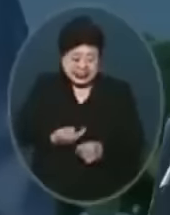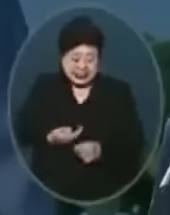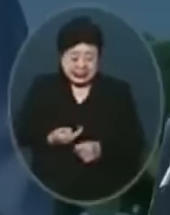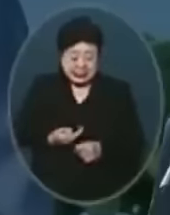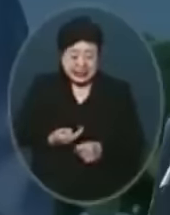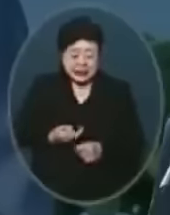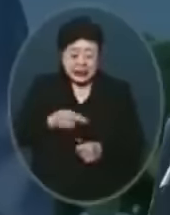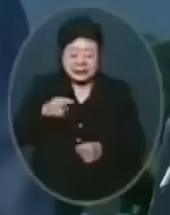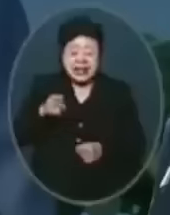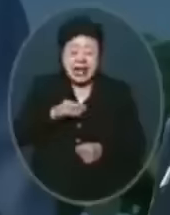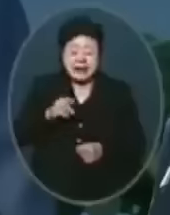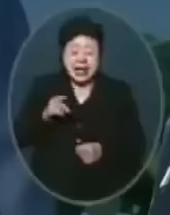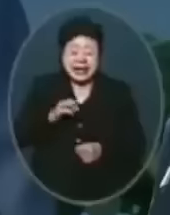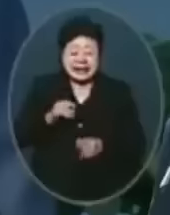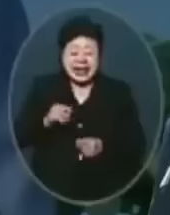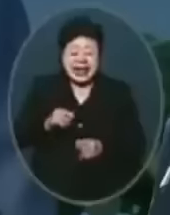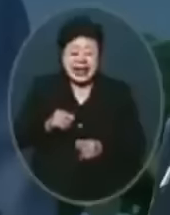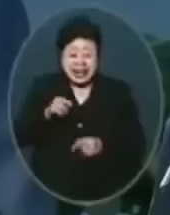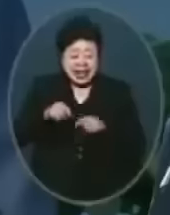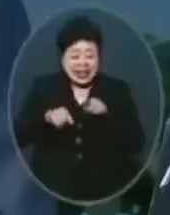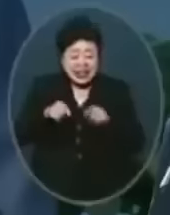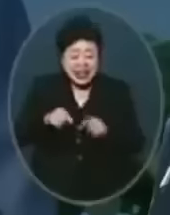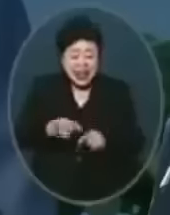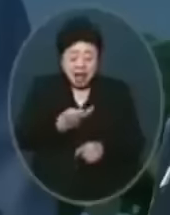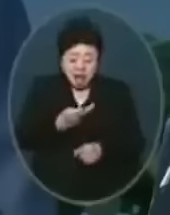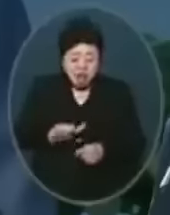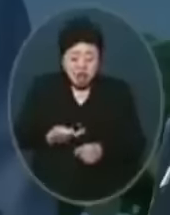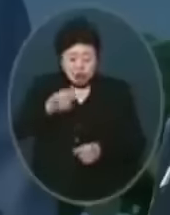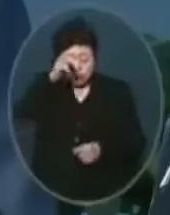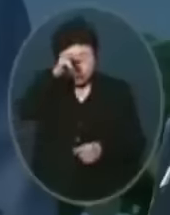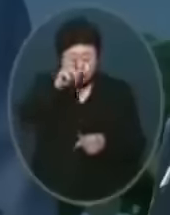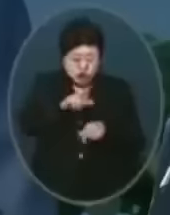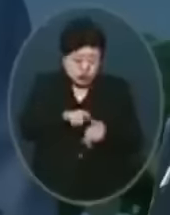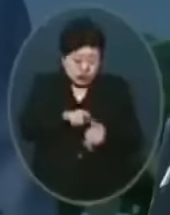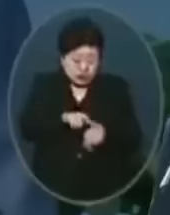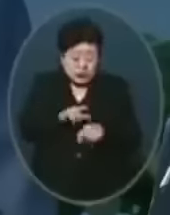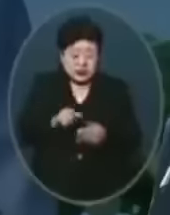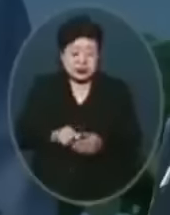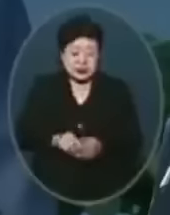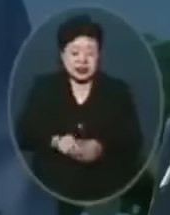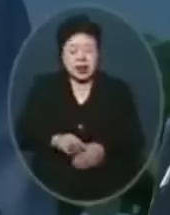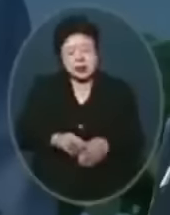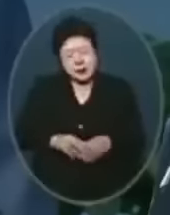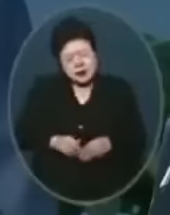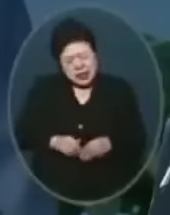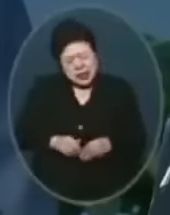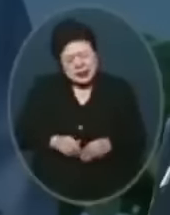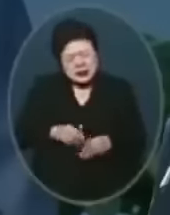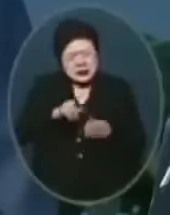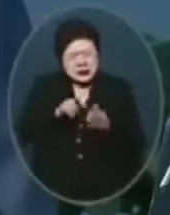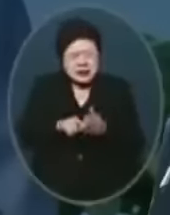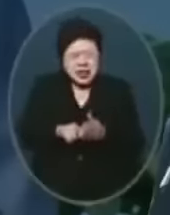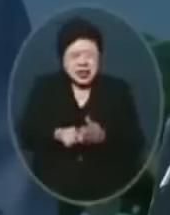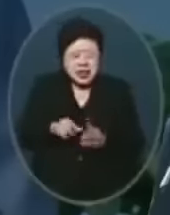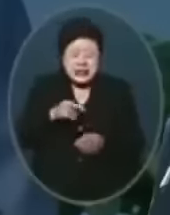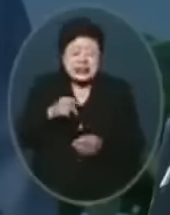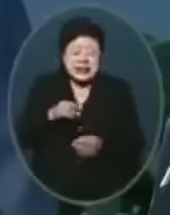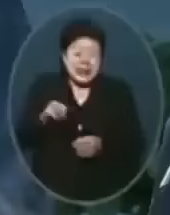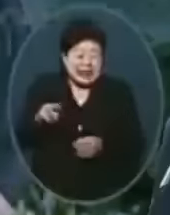데리고 사마리아를 지나가다가 12시쯤 되어서 시장하신지라